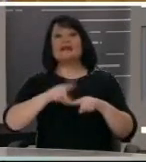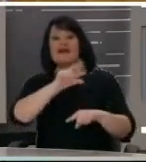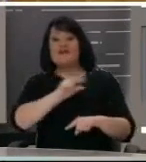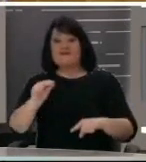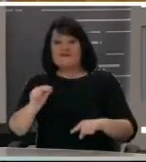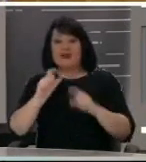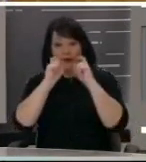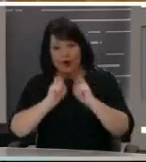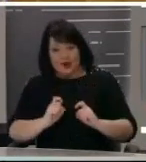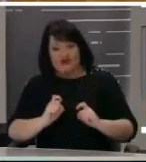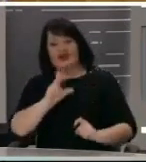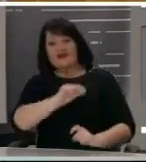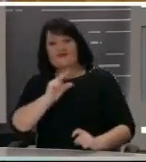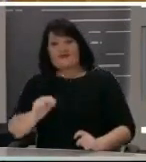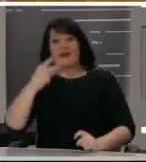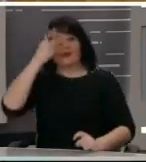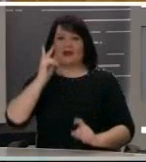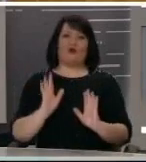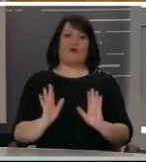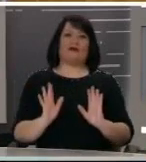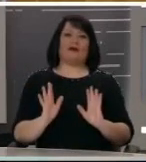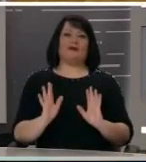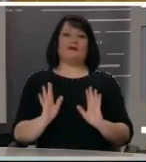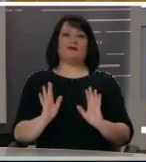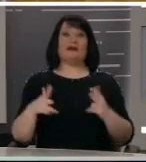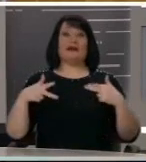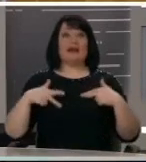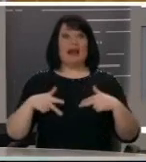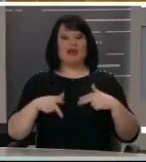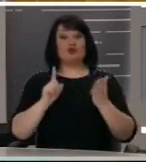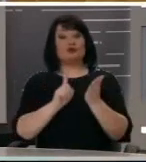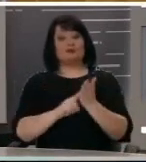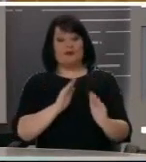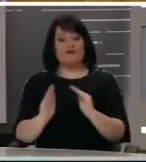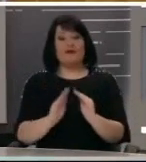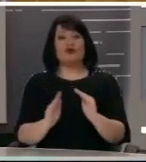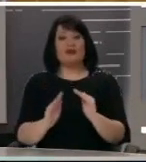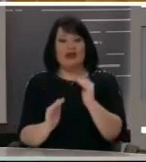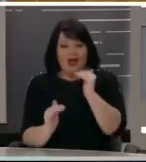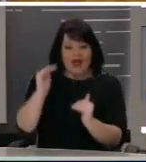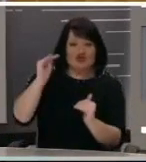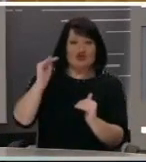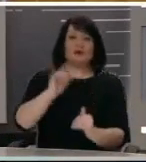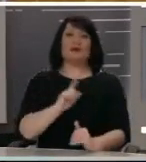υποχρεώσεις, καθώς και ότι το κράτος μεριμνά για την άρση των ανισοτήτων που